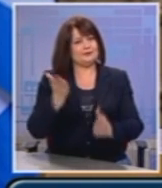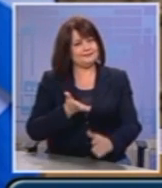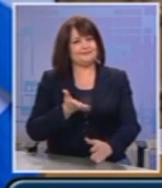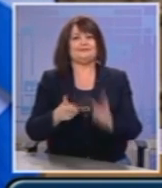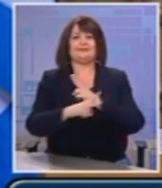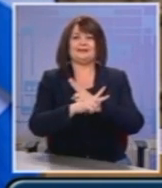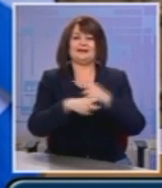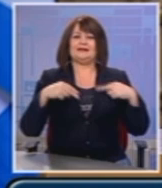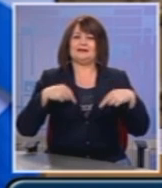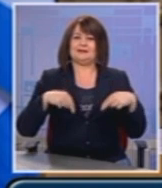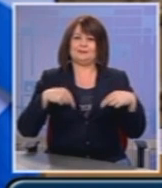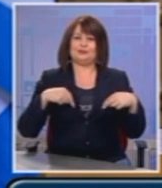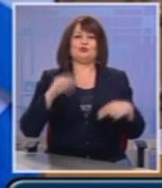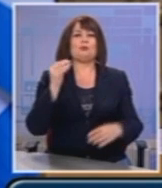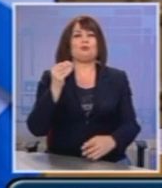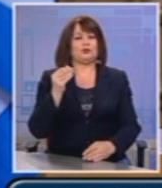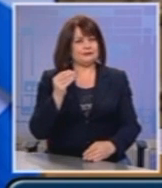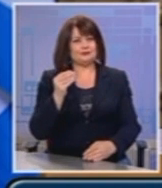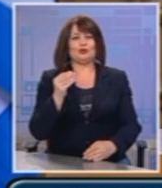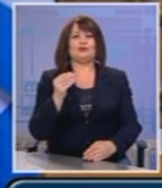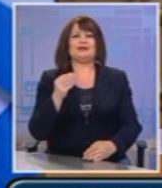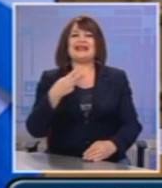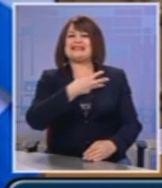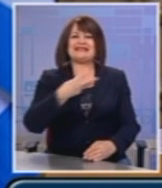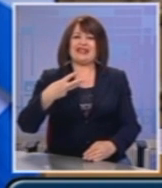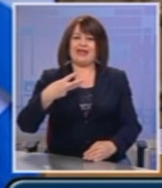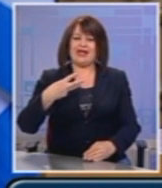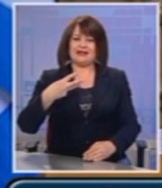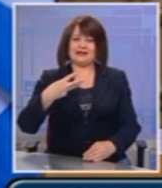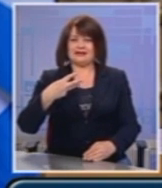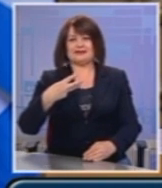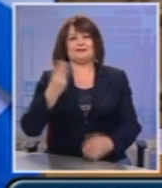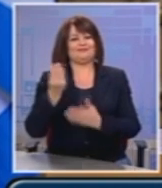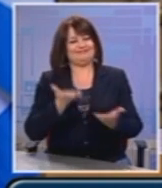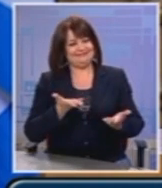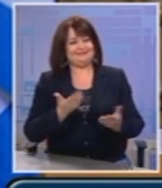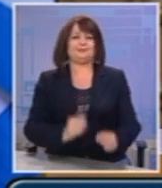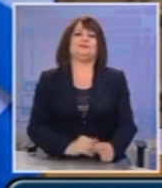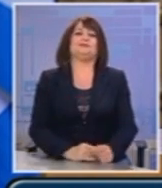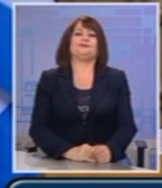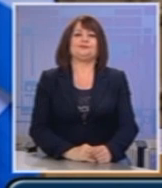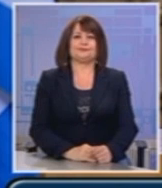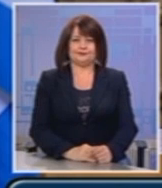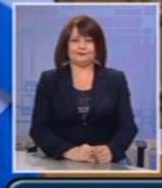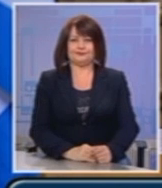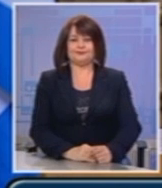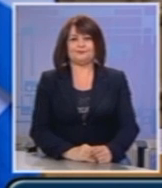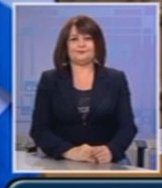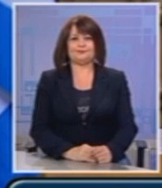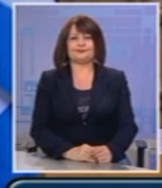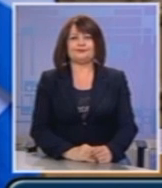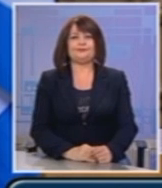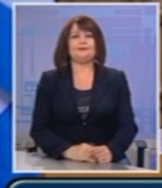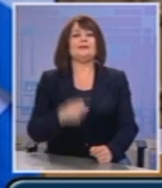αναπληρωτής υπουργός πολιτισμού ο κύριος ξυδάκης τον οποίον καλωσορίζουμε και